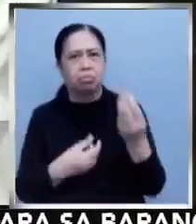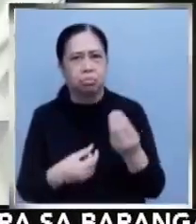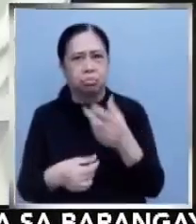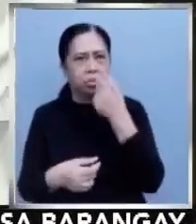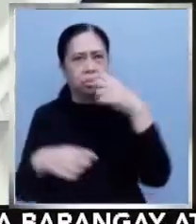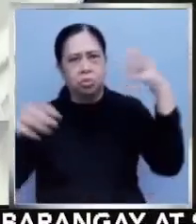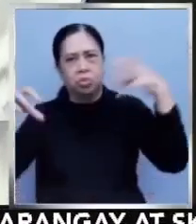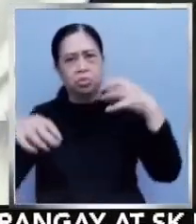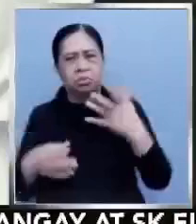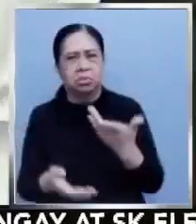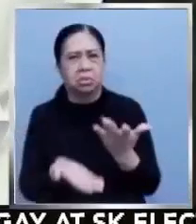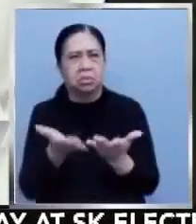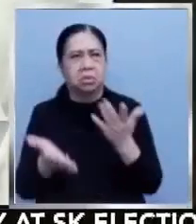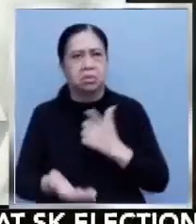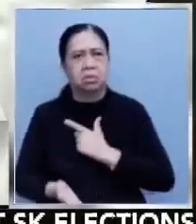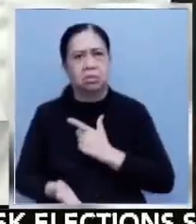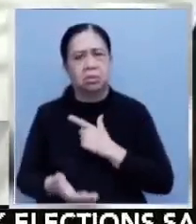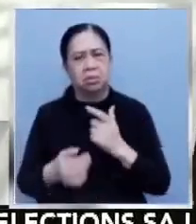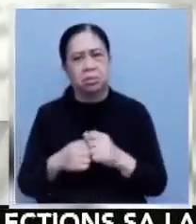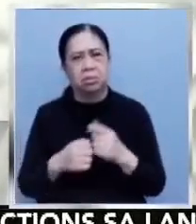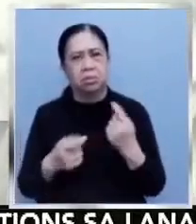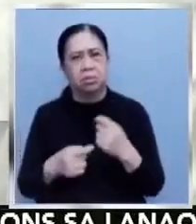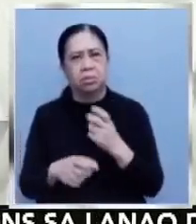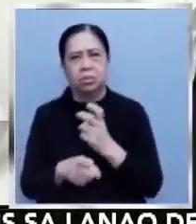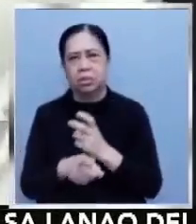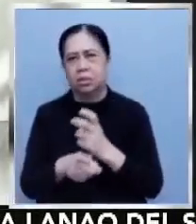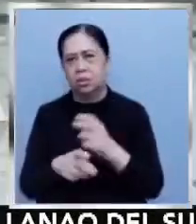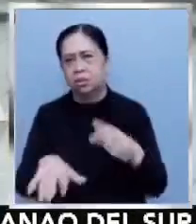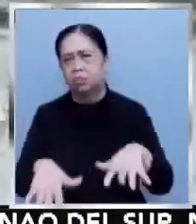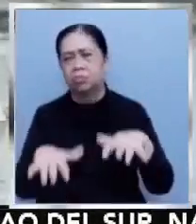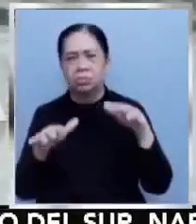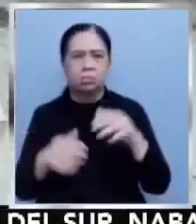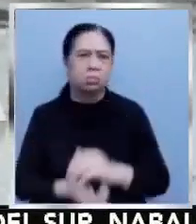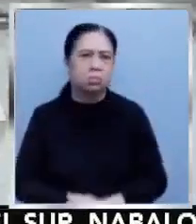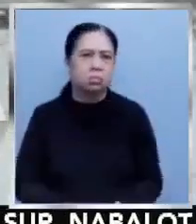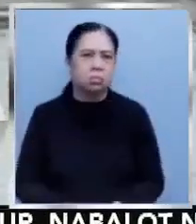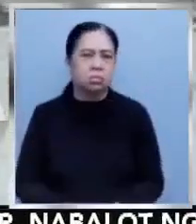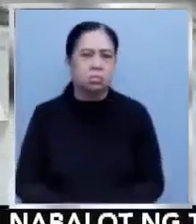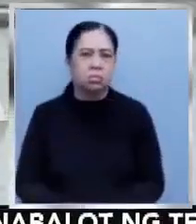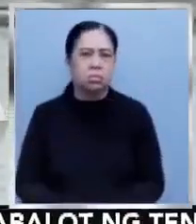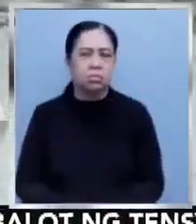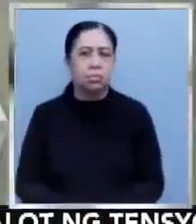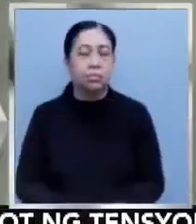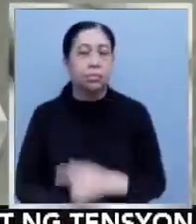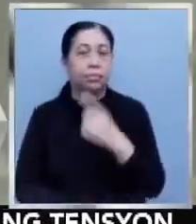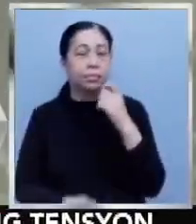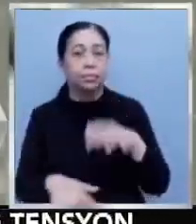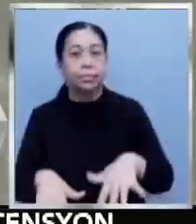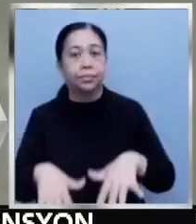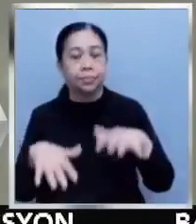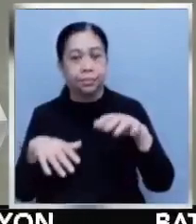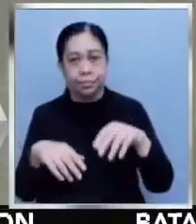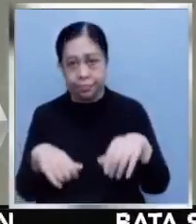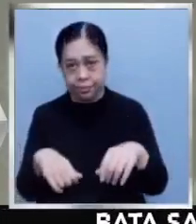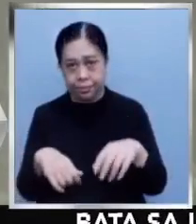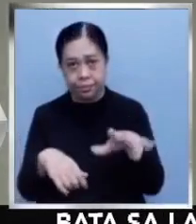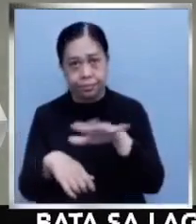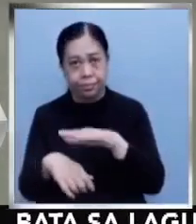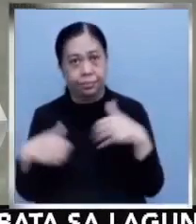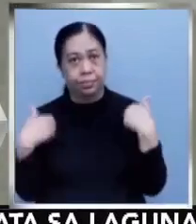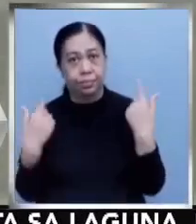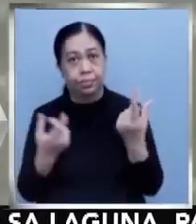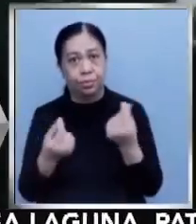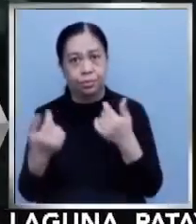din ma'am. Mabaha po kasi kaya mahirap po mga masada po ngayon. Dahil mataas ang baha, may ilang kabataang naglaro at